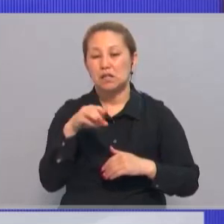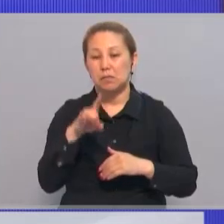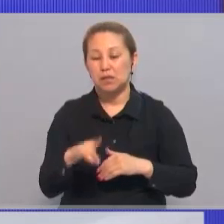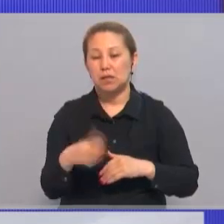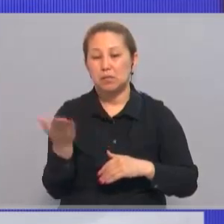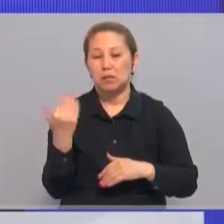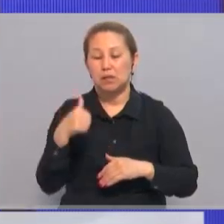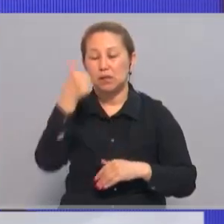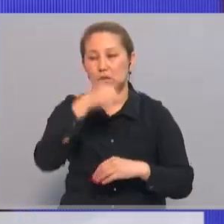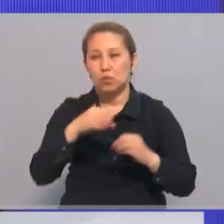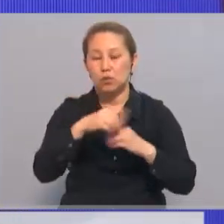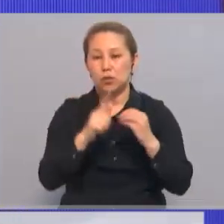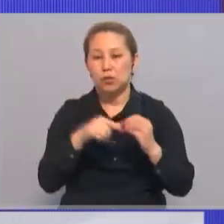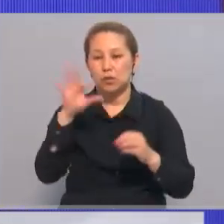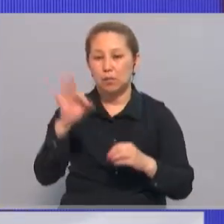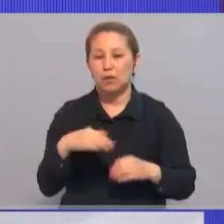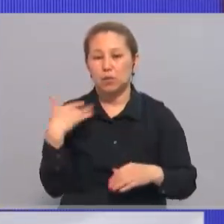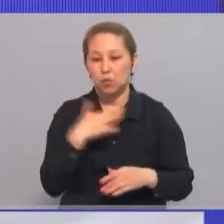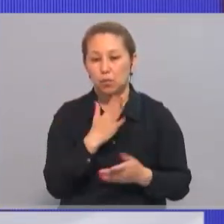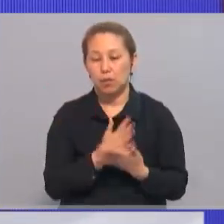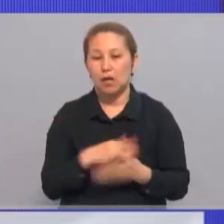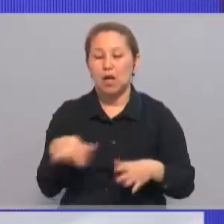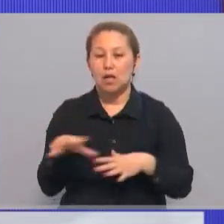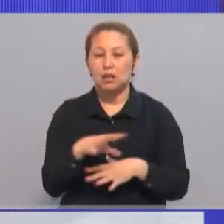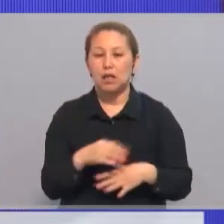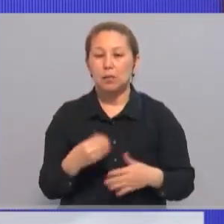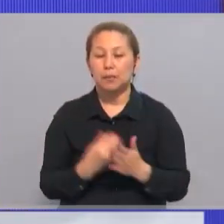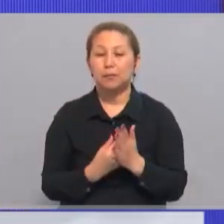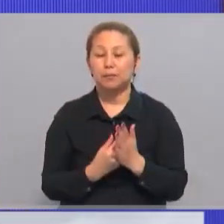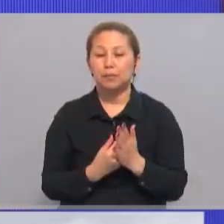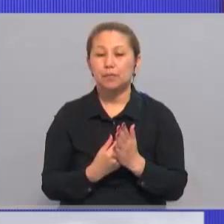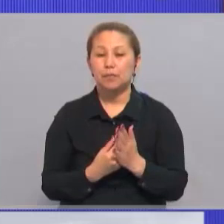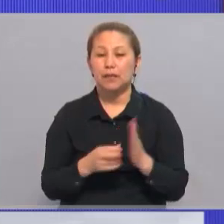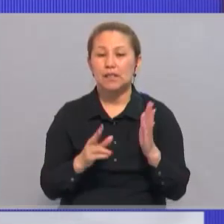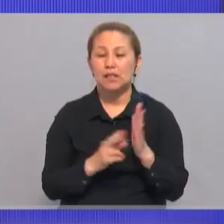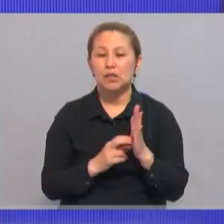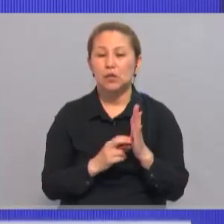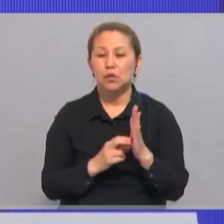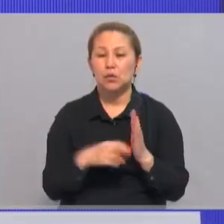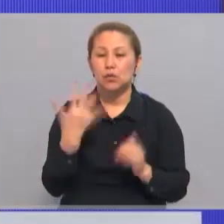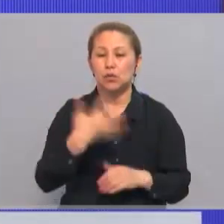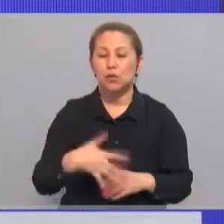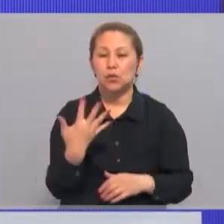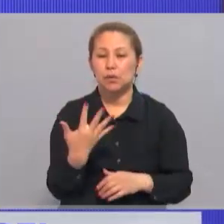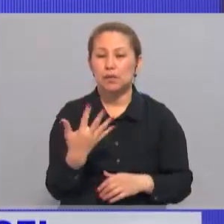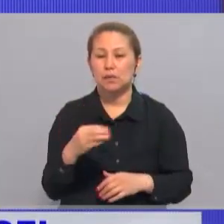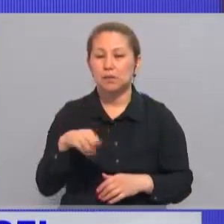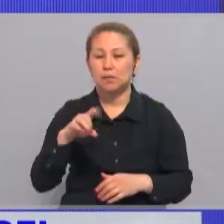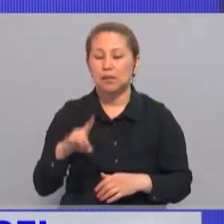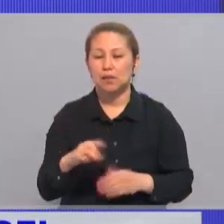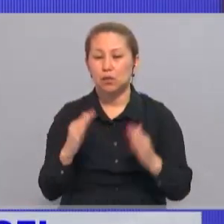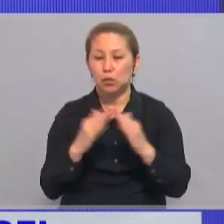кезеңмен салыстырғанда 17%-ға асты. Жалпы биылғы біздің межеміз 855 мың шаршы метр тұрғын